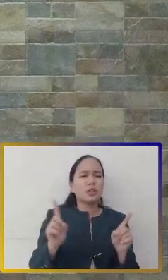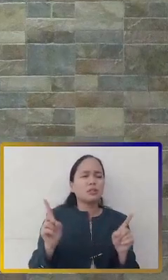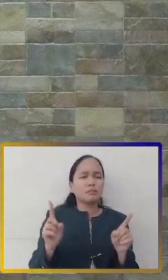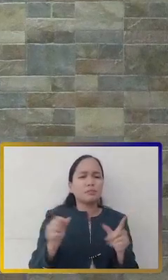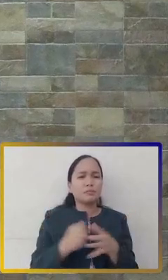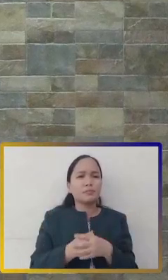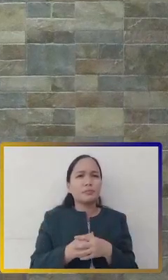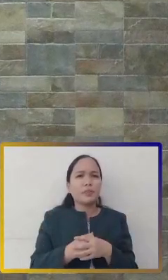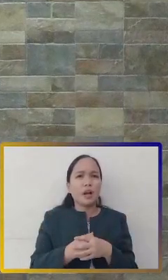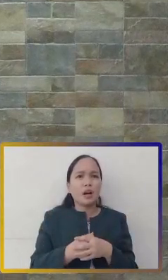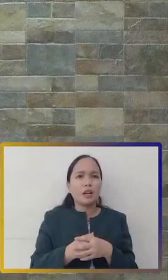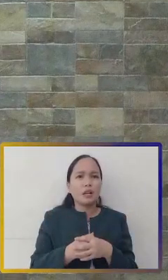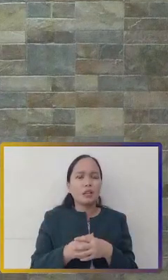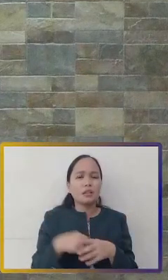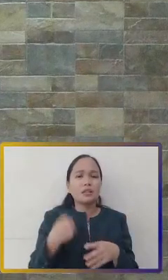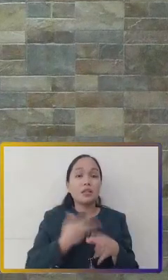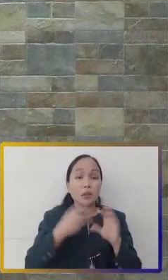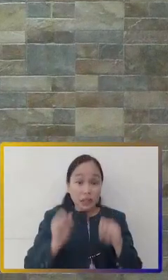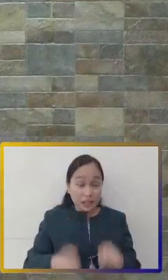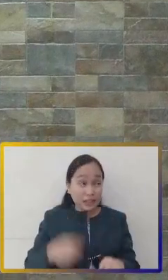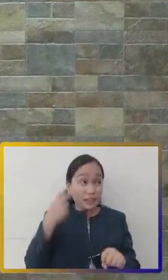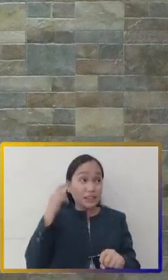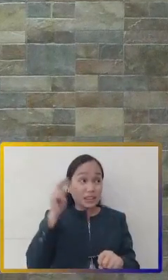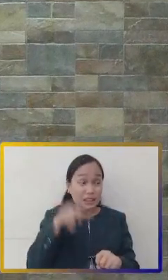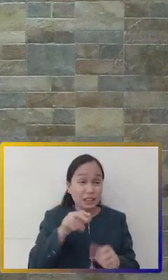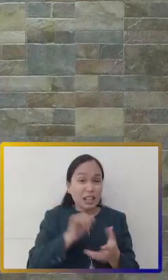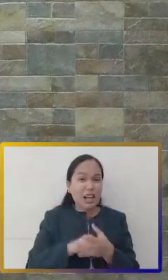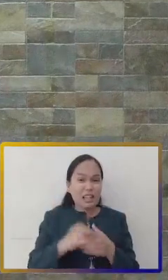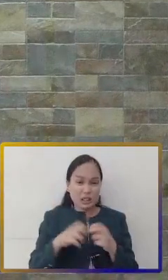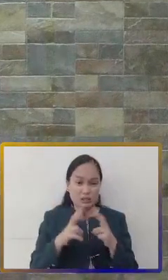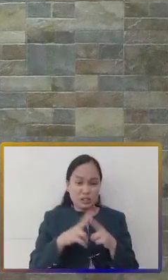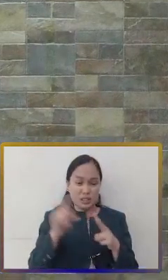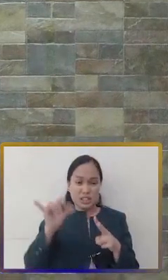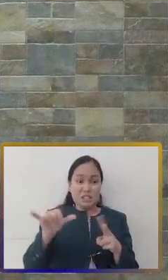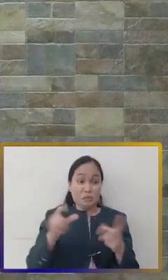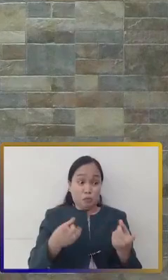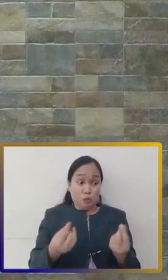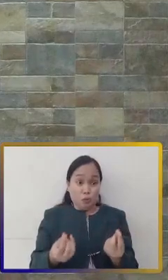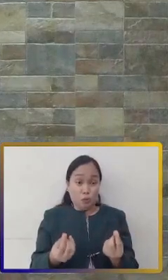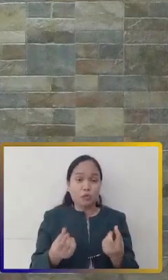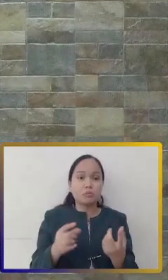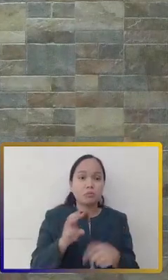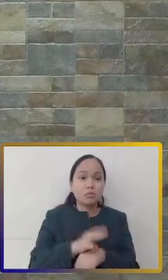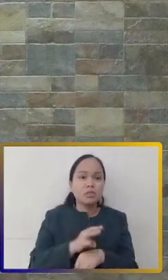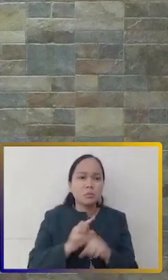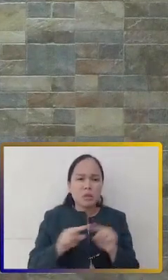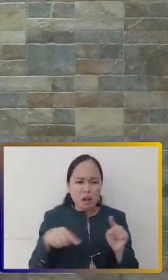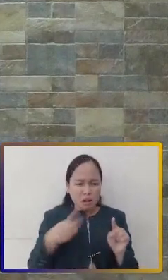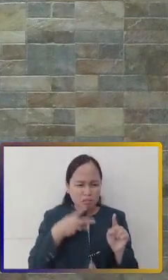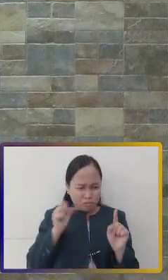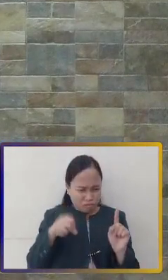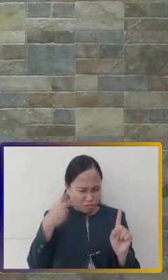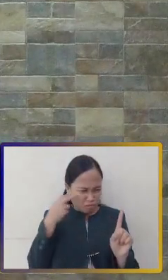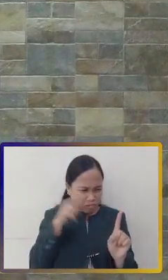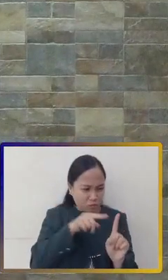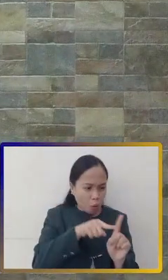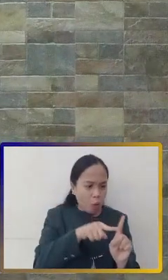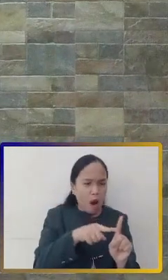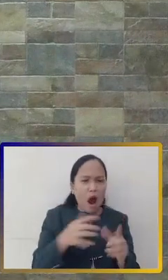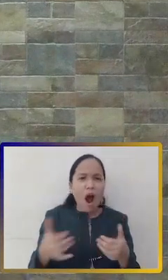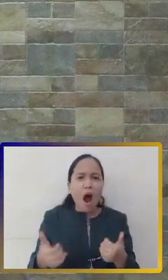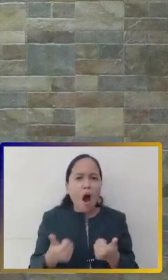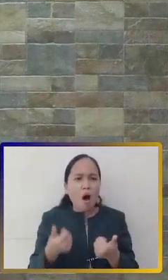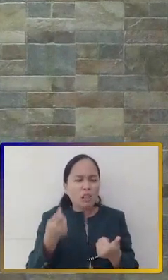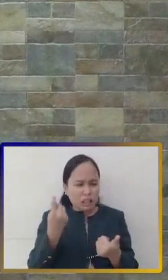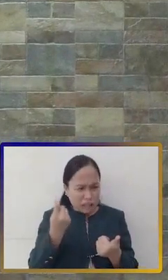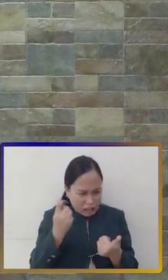kapatid, makikita po natin na bagamat sila ay nagpe-perform ng ministry, we can see kung paano sila mansyado ng